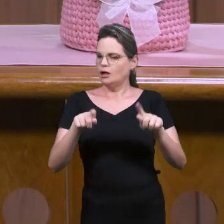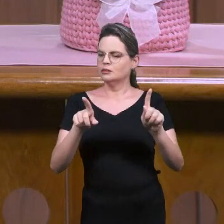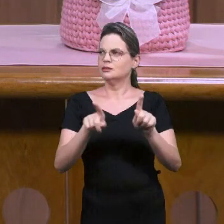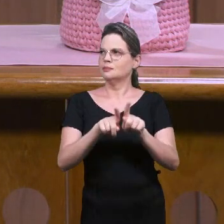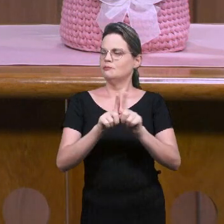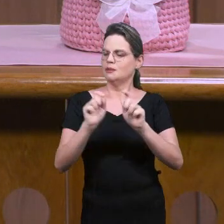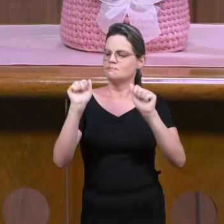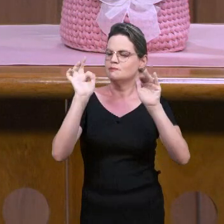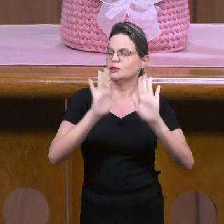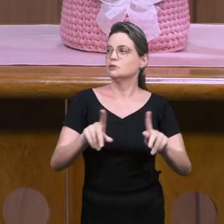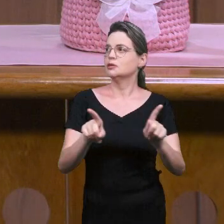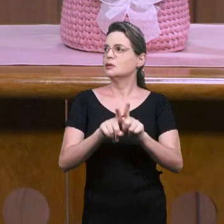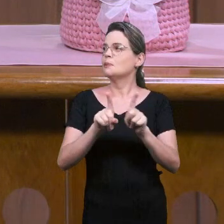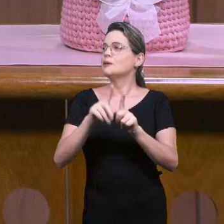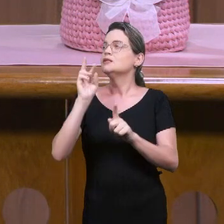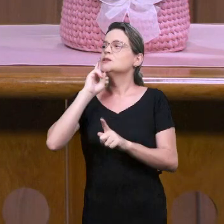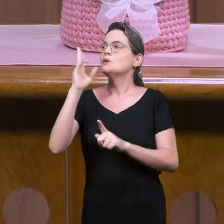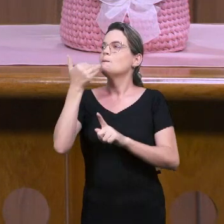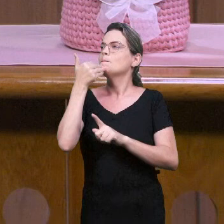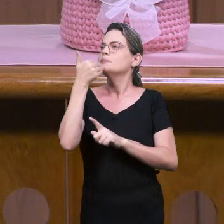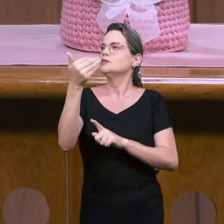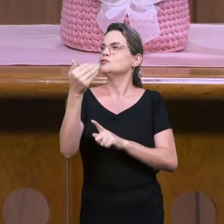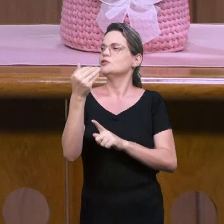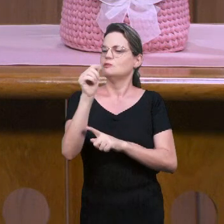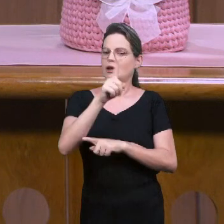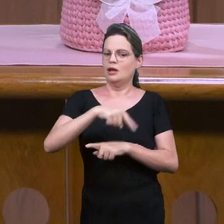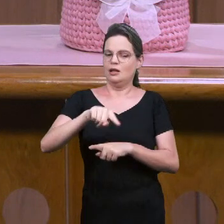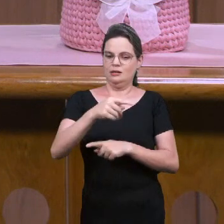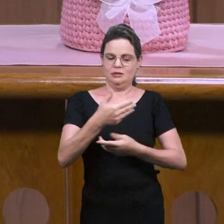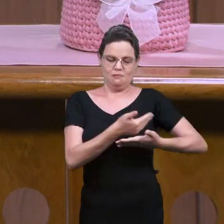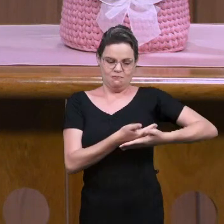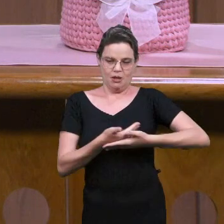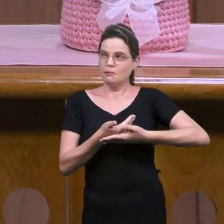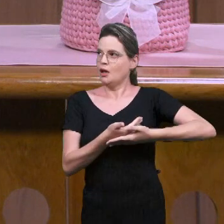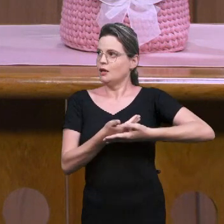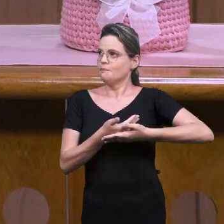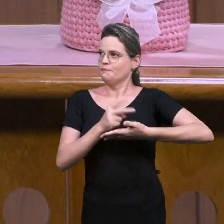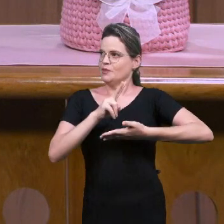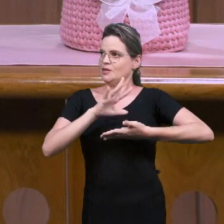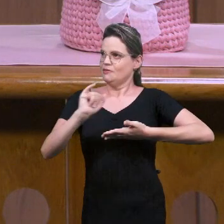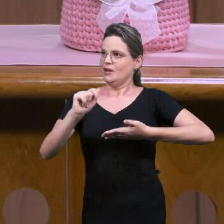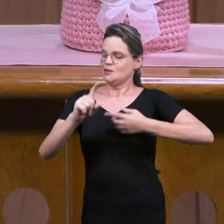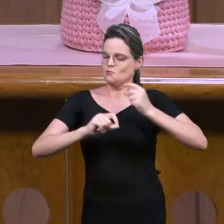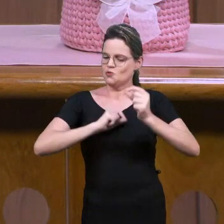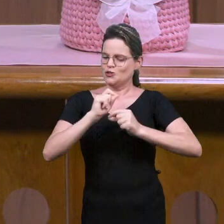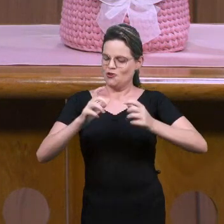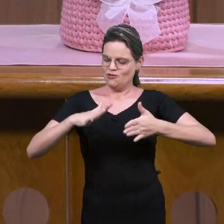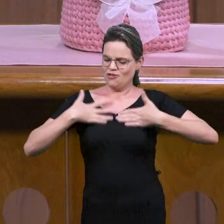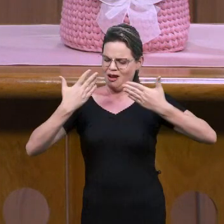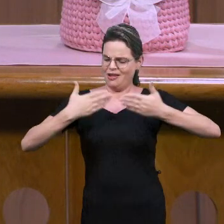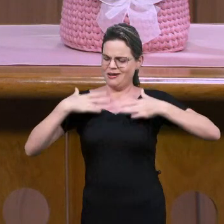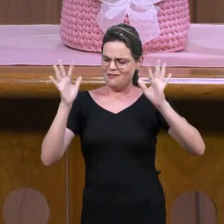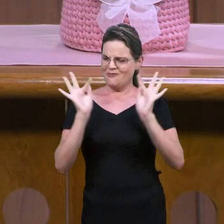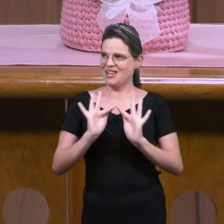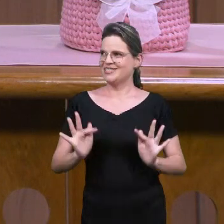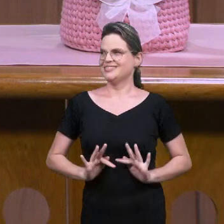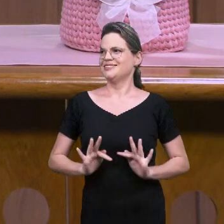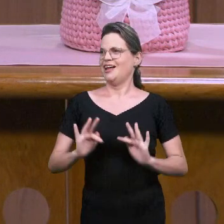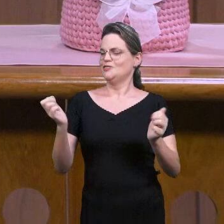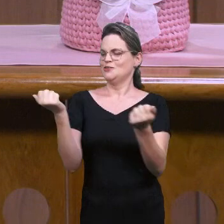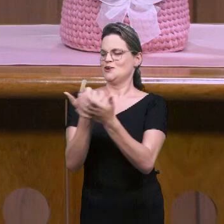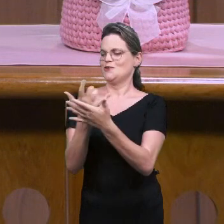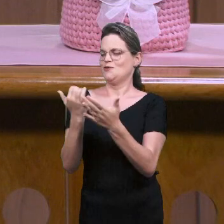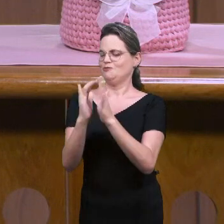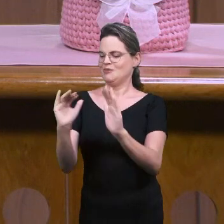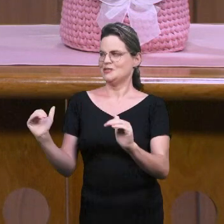nous demandons, Père, que tu puisses faire que ces enfants soient une raison de joie, de